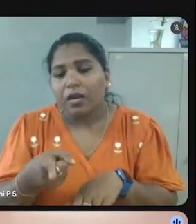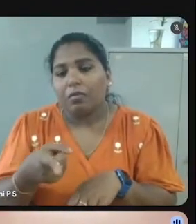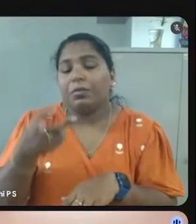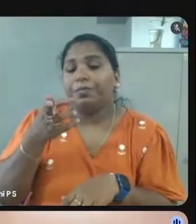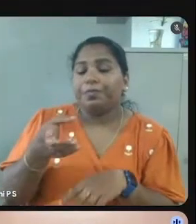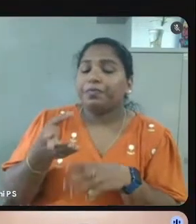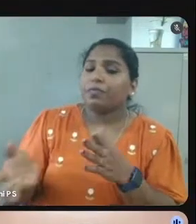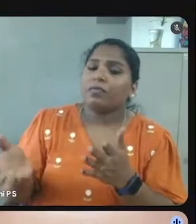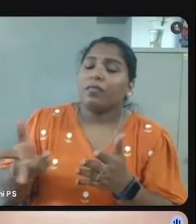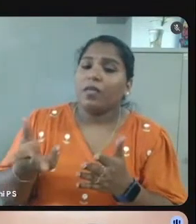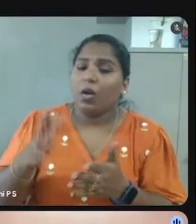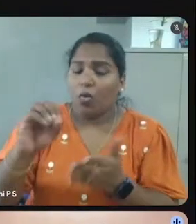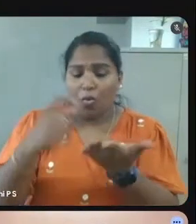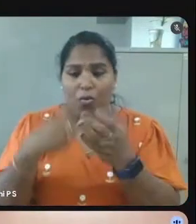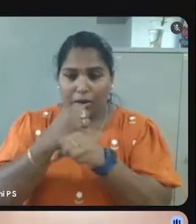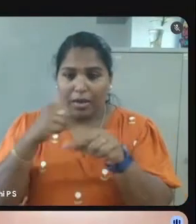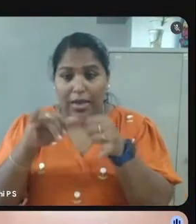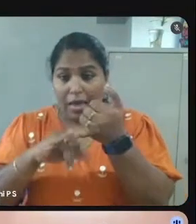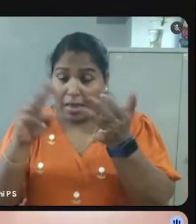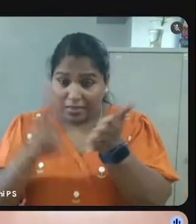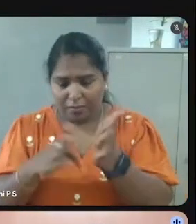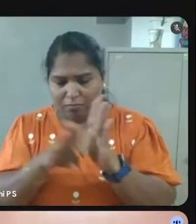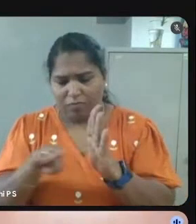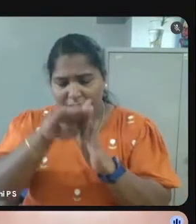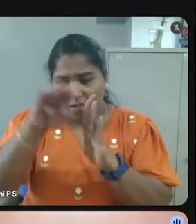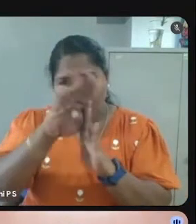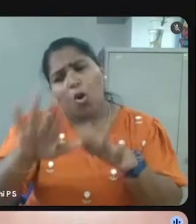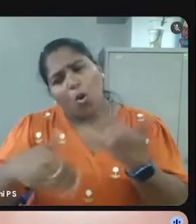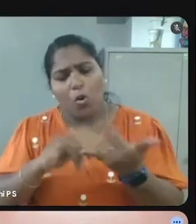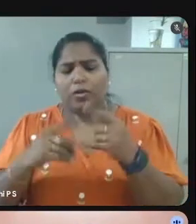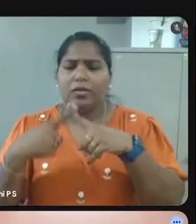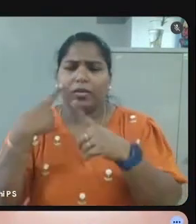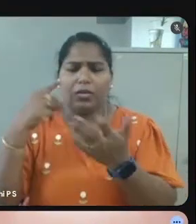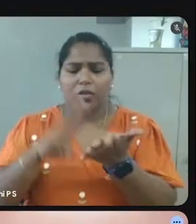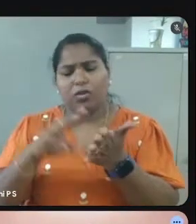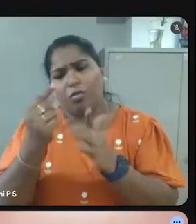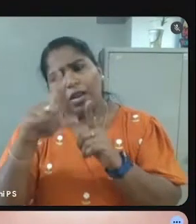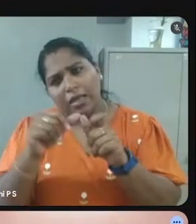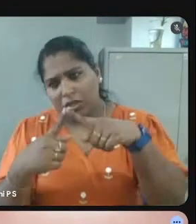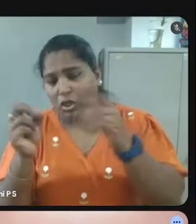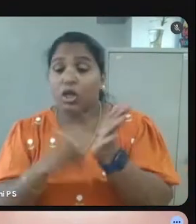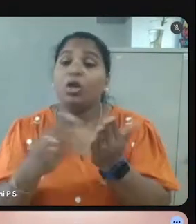ആക്ടിവിറ്റി പിന്നെ ഓർഗസം സ്റ്റേജ് എത്തുകയാൾക്ക് സ്റ്റിമുലേഷൻ സ്റ്റേജ് അവർക്ക് ചെയ്യാം, കുഴപ്പമില്ല.